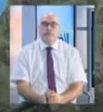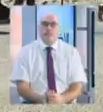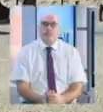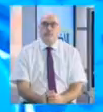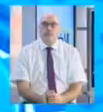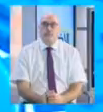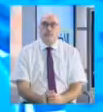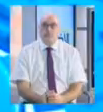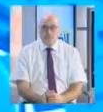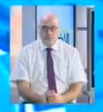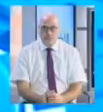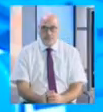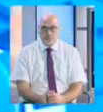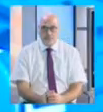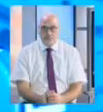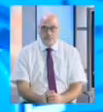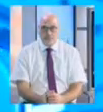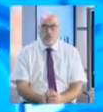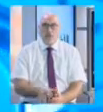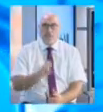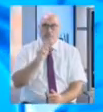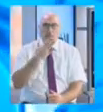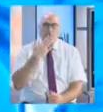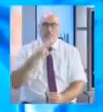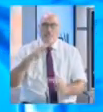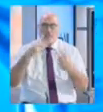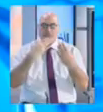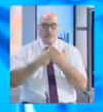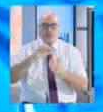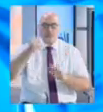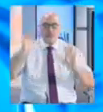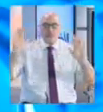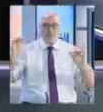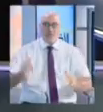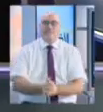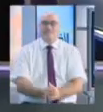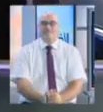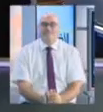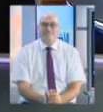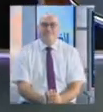ختام النشرة، ألقاكم في تمام التاسعة، السلام عليكم.